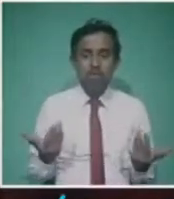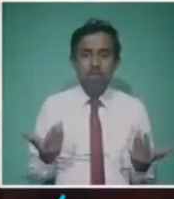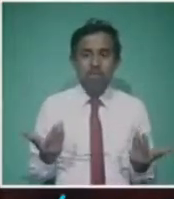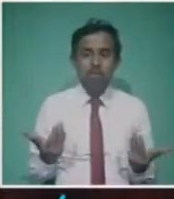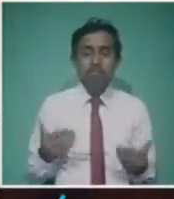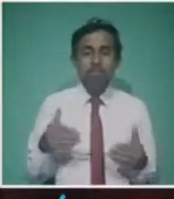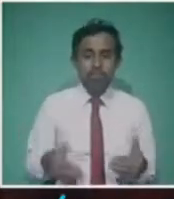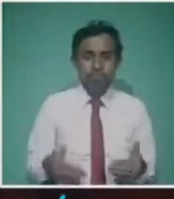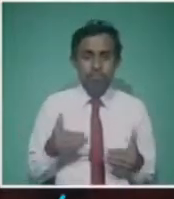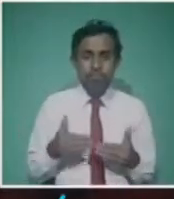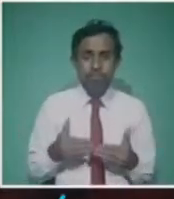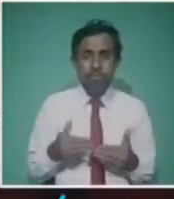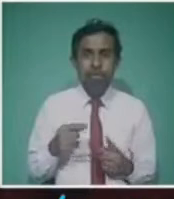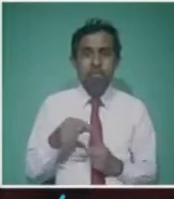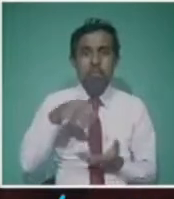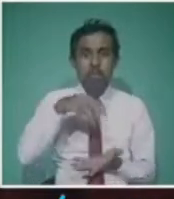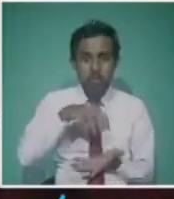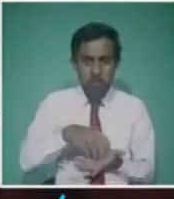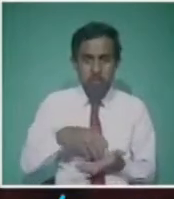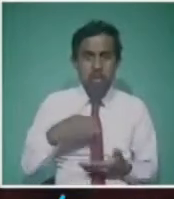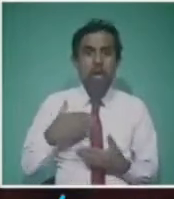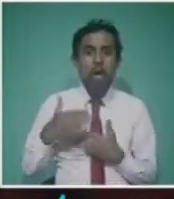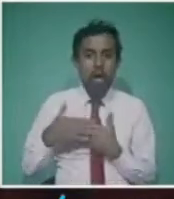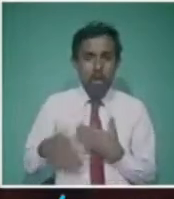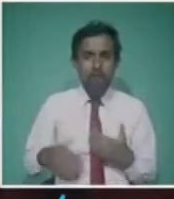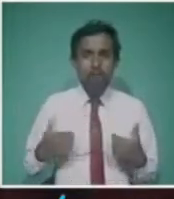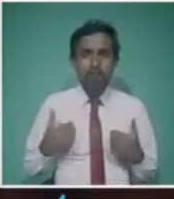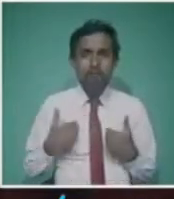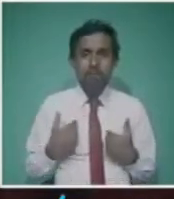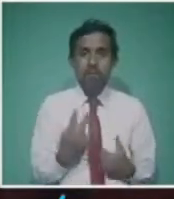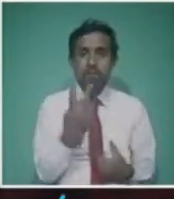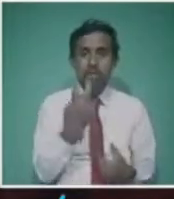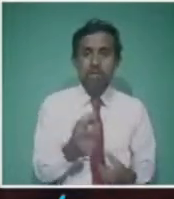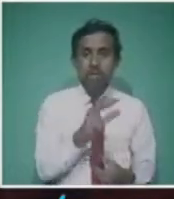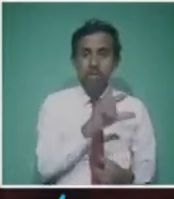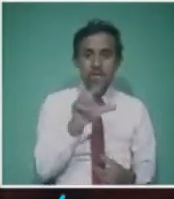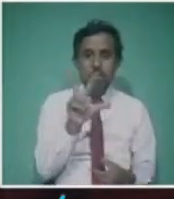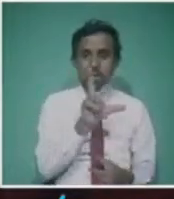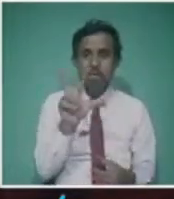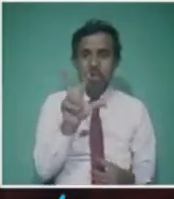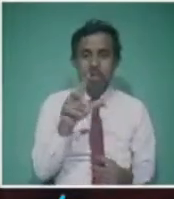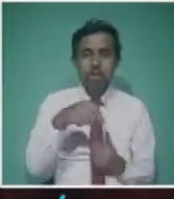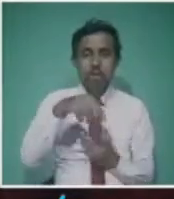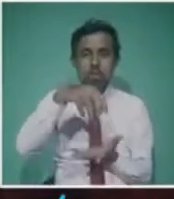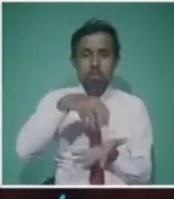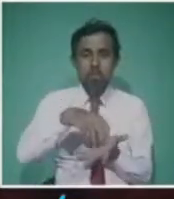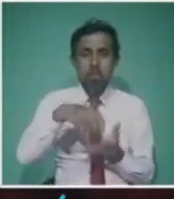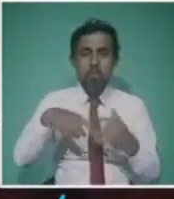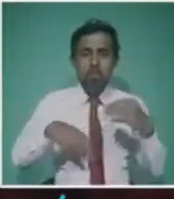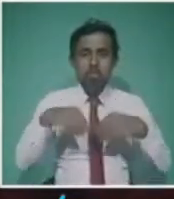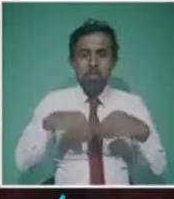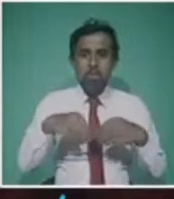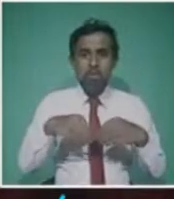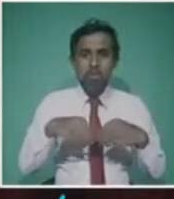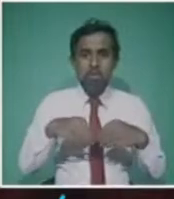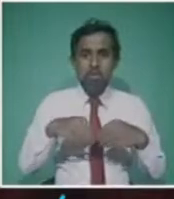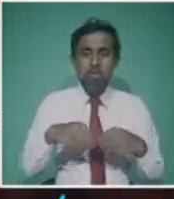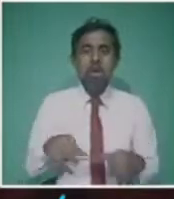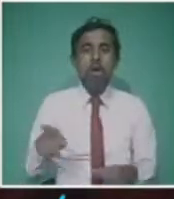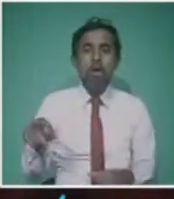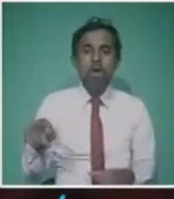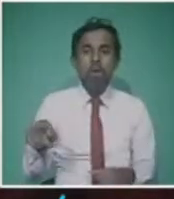නිසා දැන් මමත් පළාත් සභාවේ හිටපු මන්ත්‍රීවරයෙක් හැටියට 2018 තමයි පළාත් සභාව මැතිවරණය තියන්න තිබ්බේ. ඒක